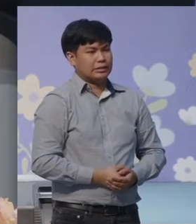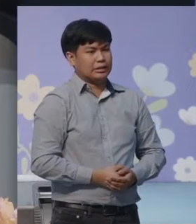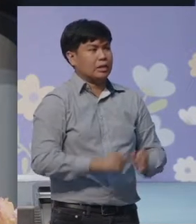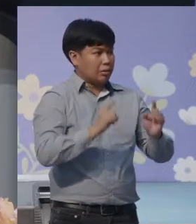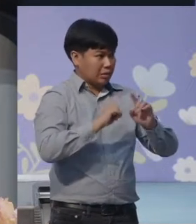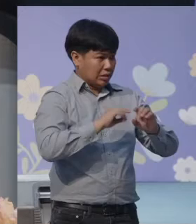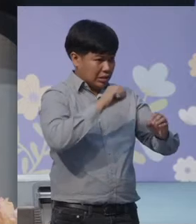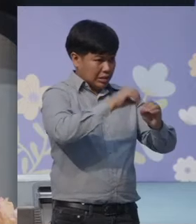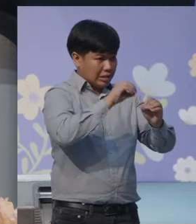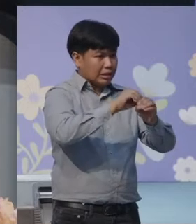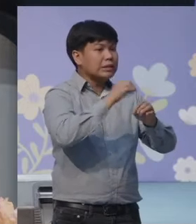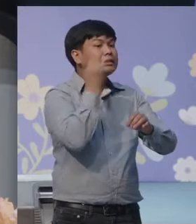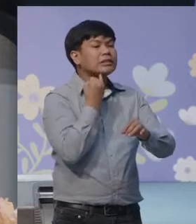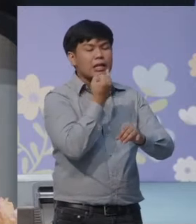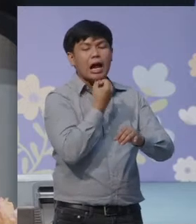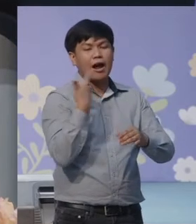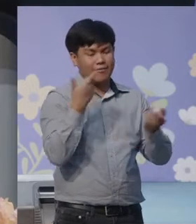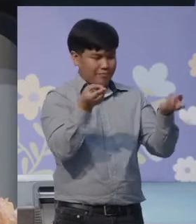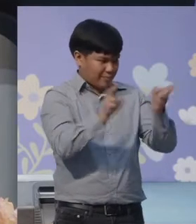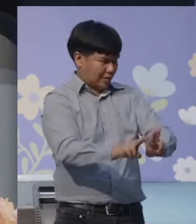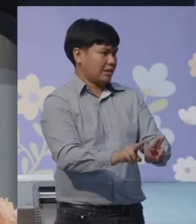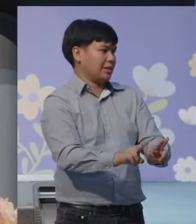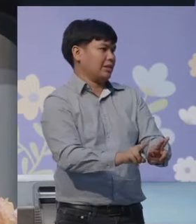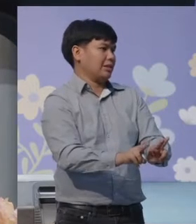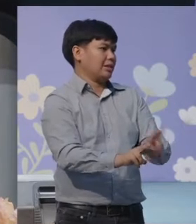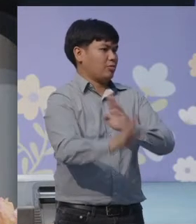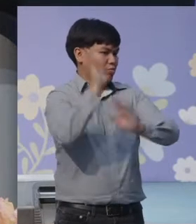meron nangyayari, no?